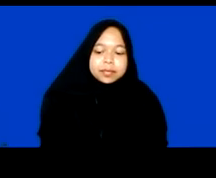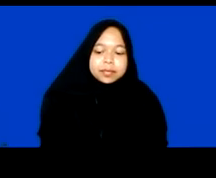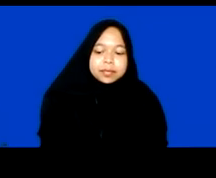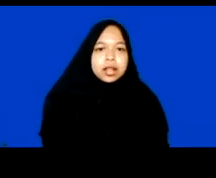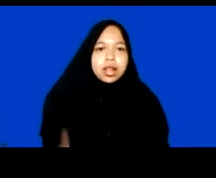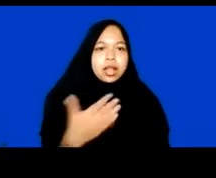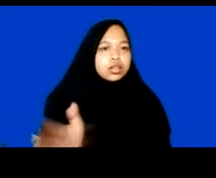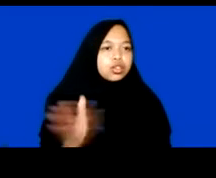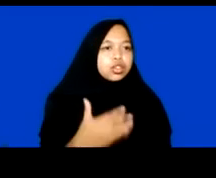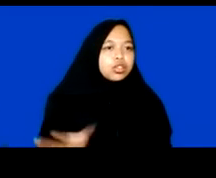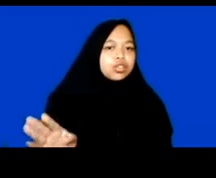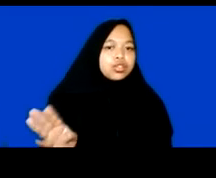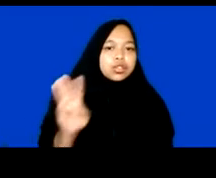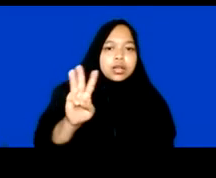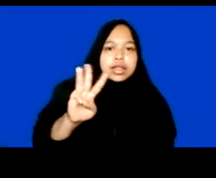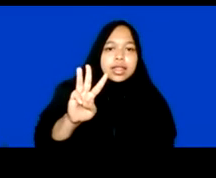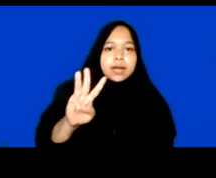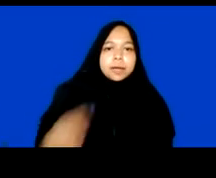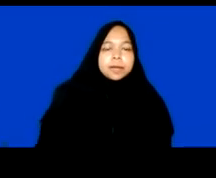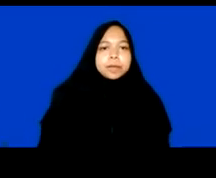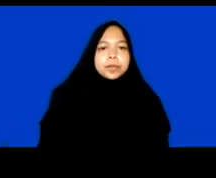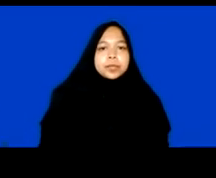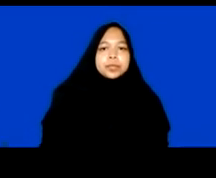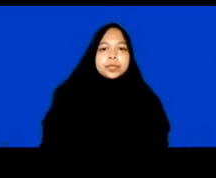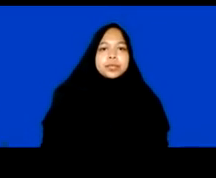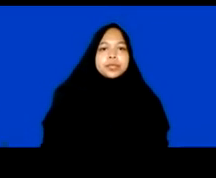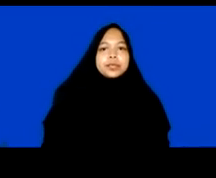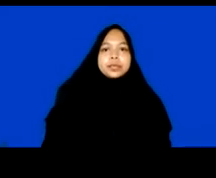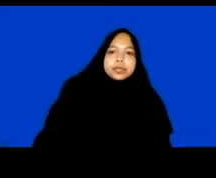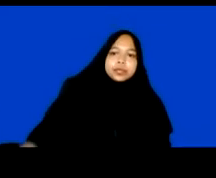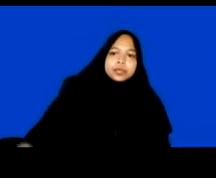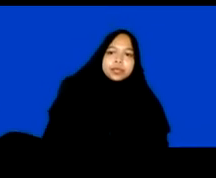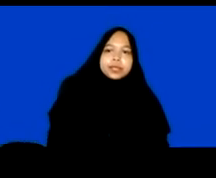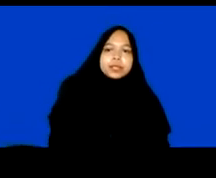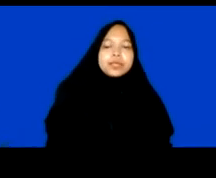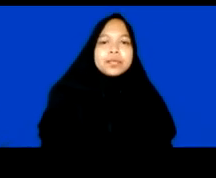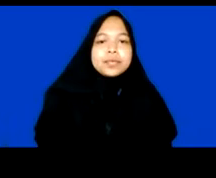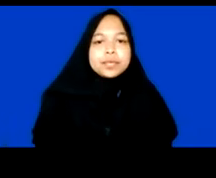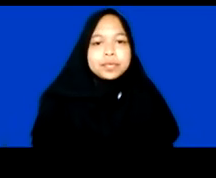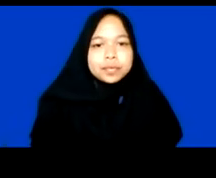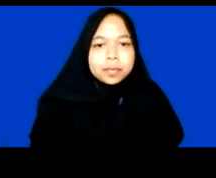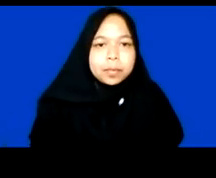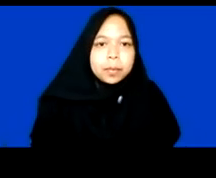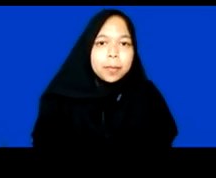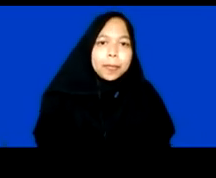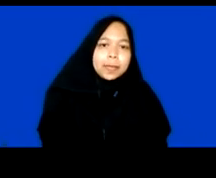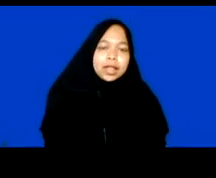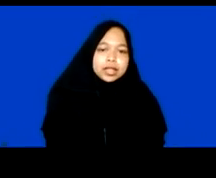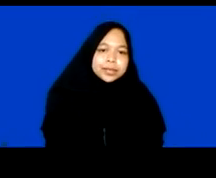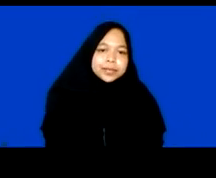Kemudian slide selanjutnya, karena ini pesertanya cukup banyak, jadi ada 5 kali nih. Oke,